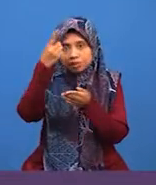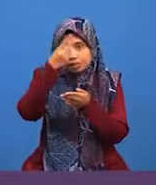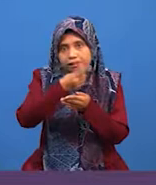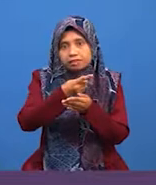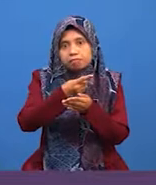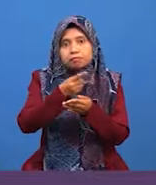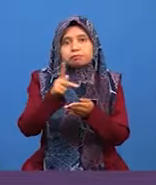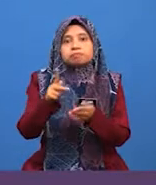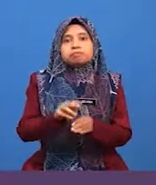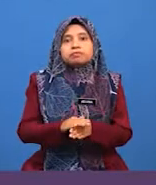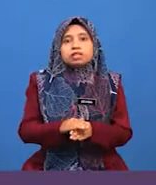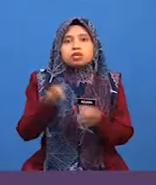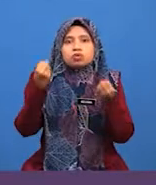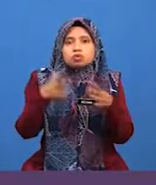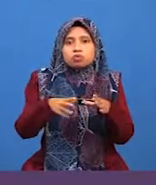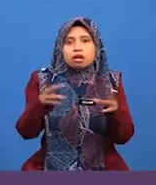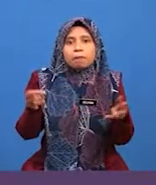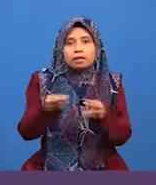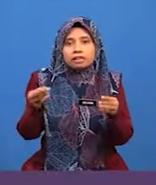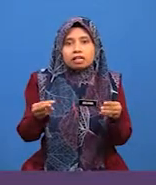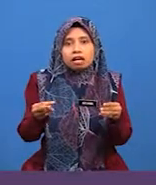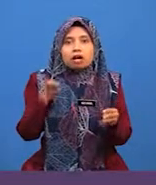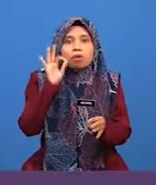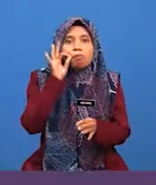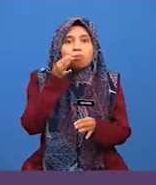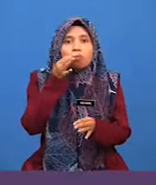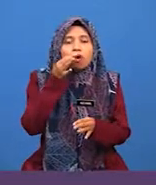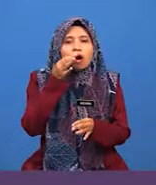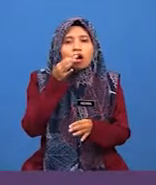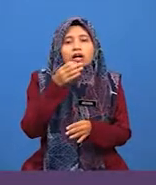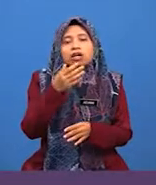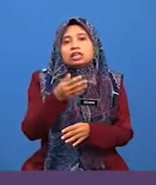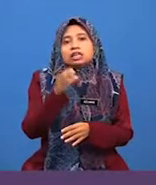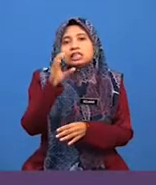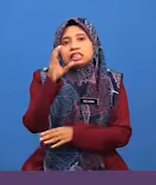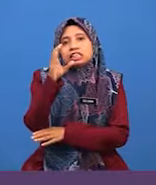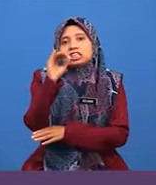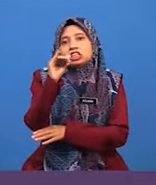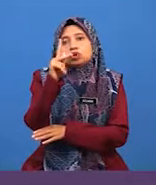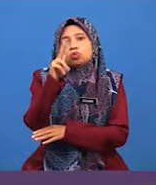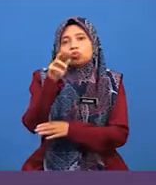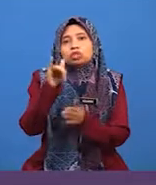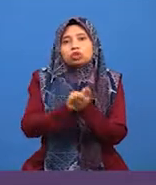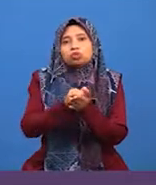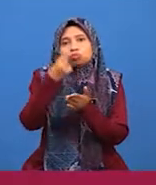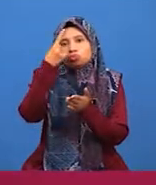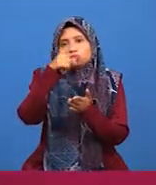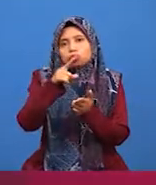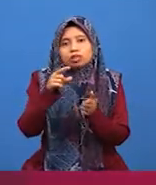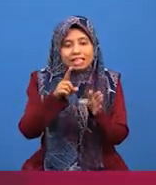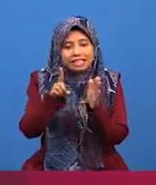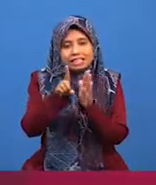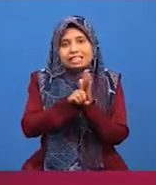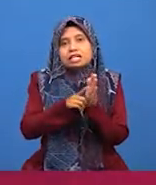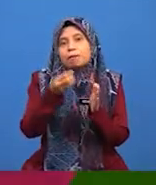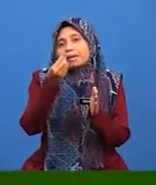dikedepankan. Sudah masak buah ciku itu untuk dimakan.